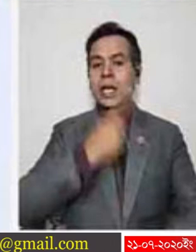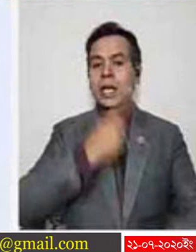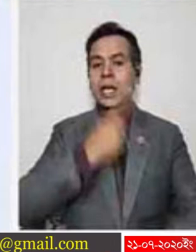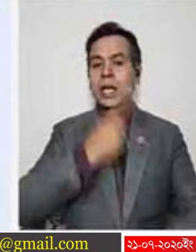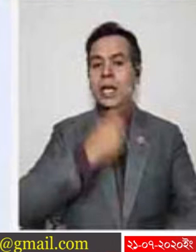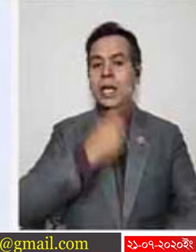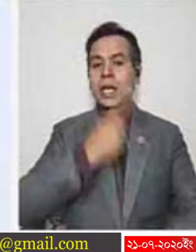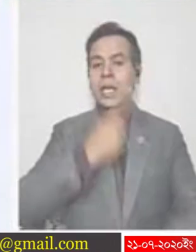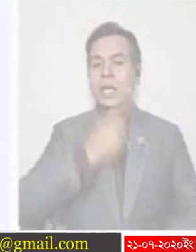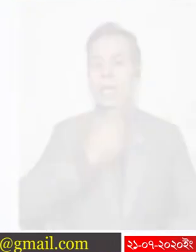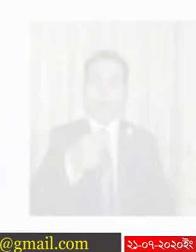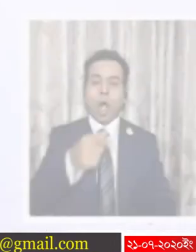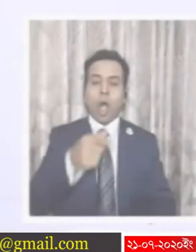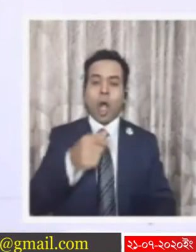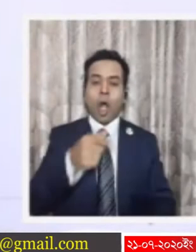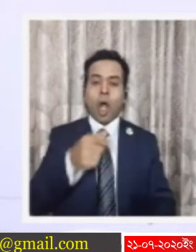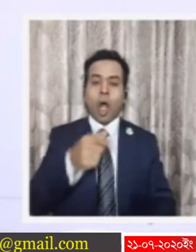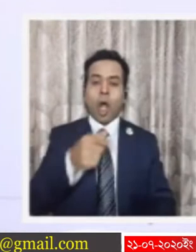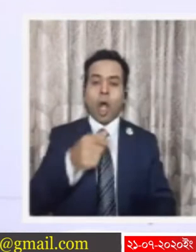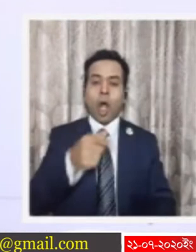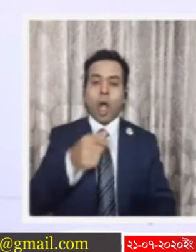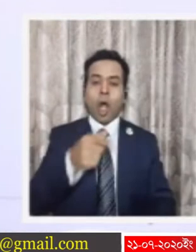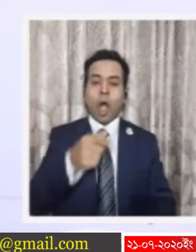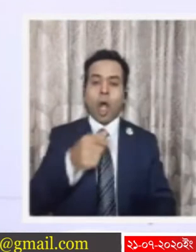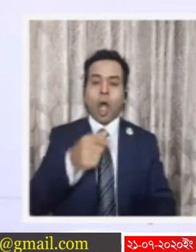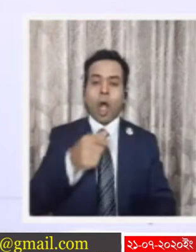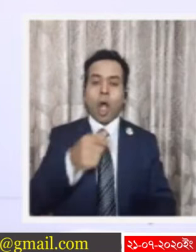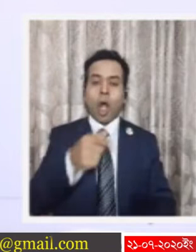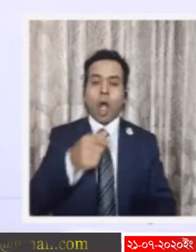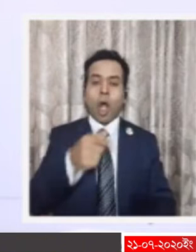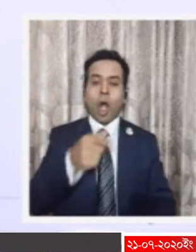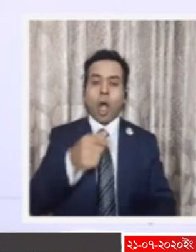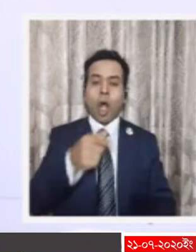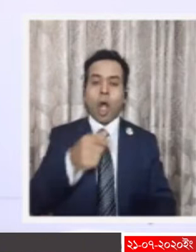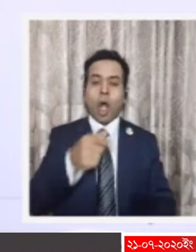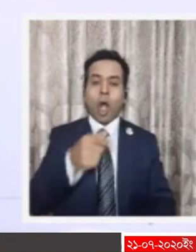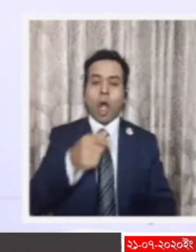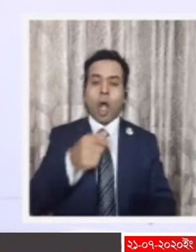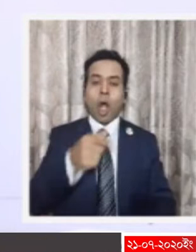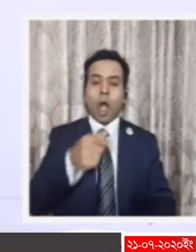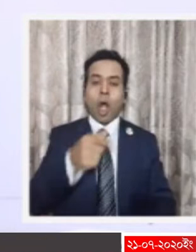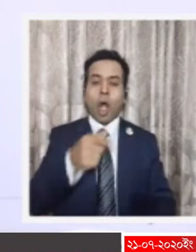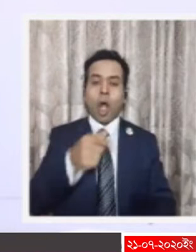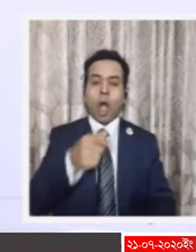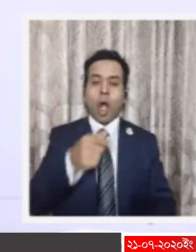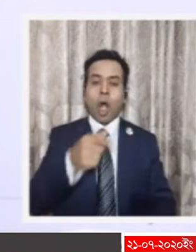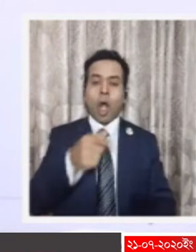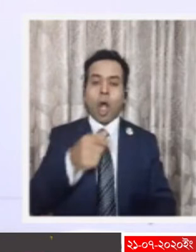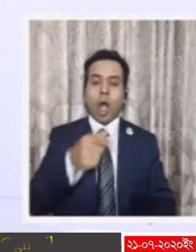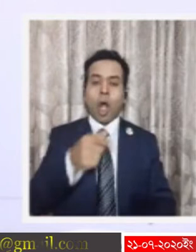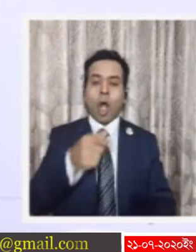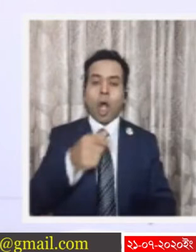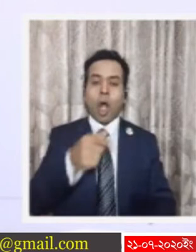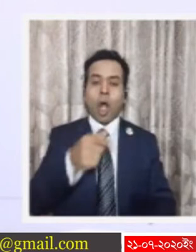নিয়মিত বুলেটিনে যুক্ত হয়ে করোনা ভাইরাসের সর্বশেষ পরিস্থিতি তুলে ধরেন অধিদপ্তরের অতিরিক্ত মহাপরিচালক অধ্যাপক